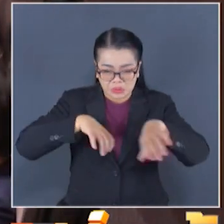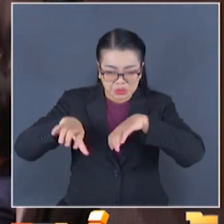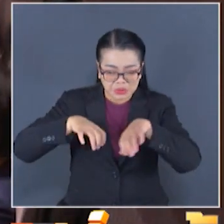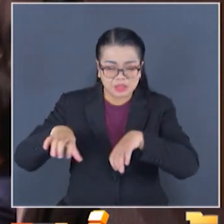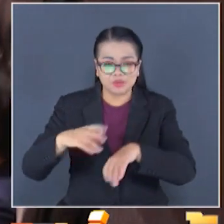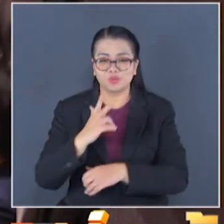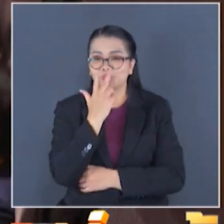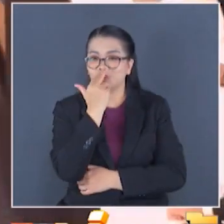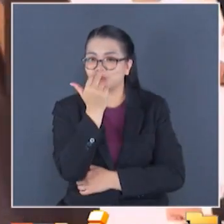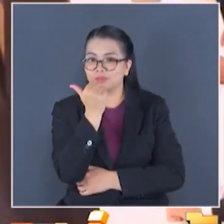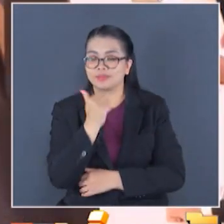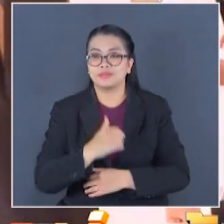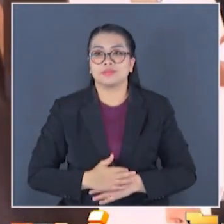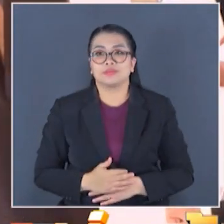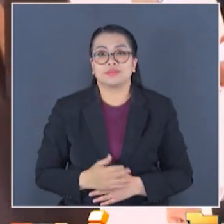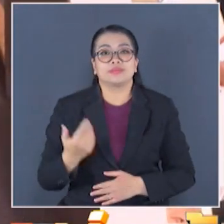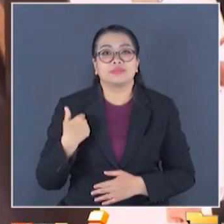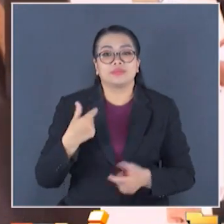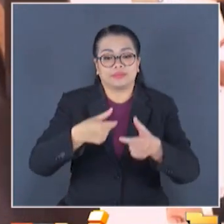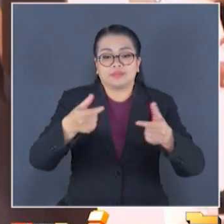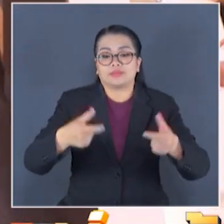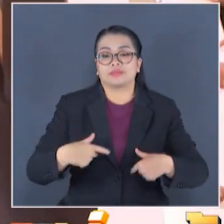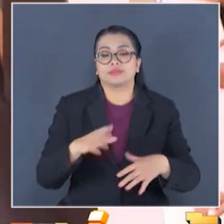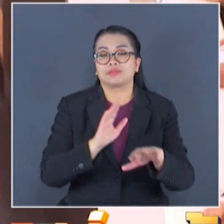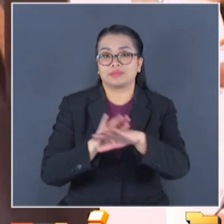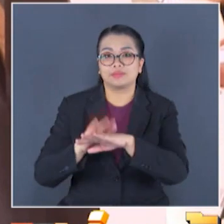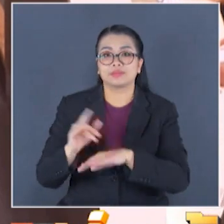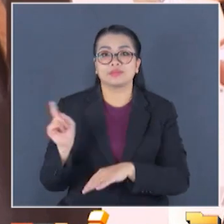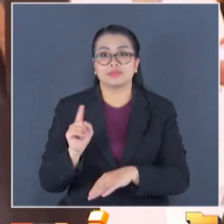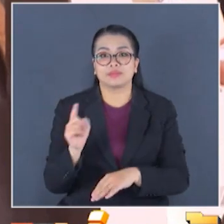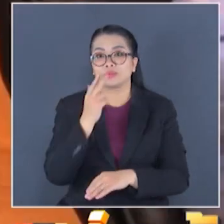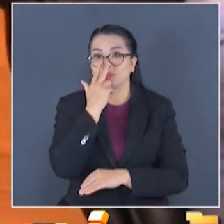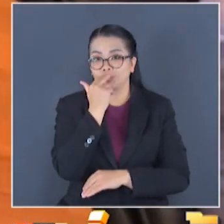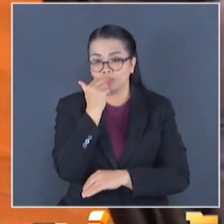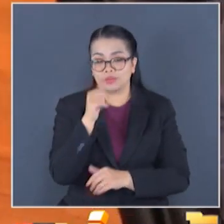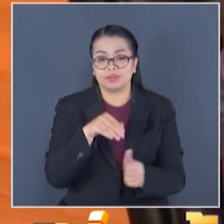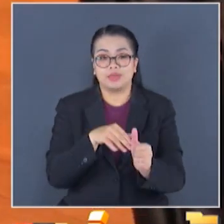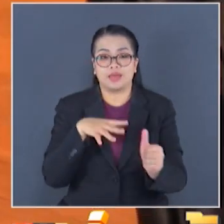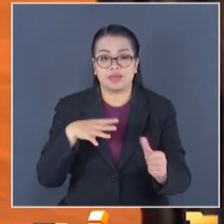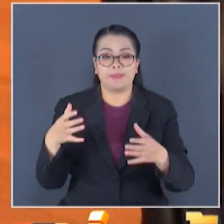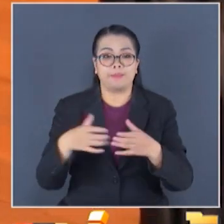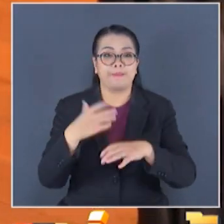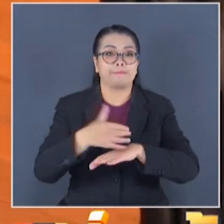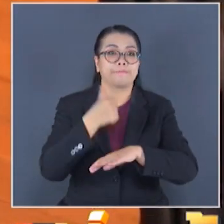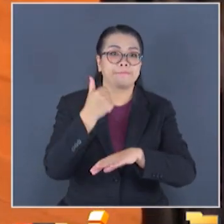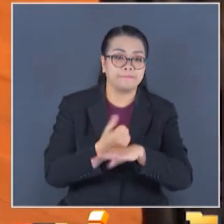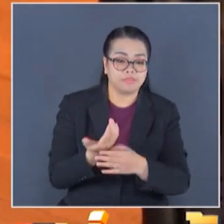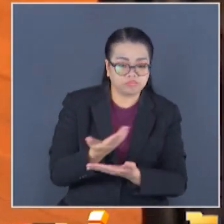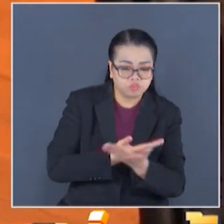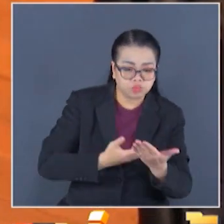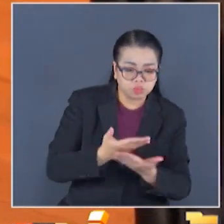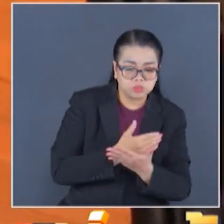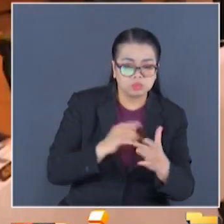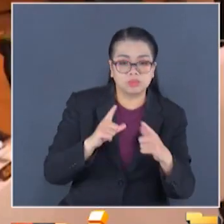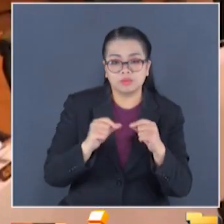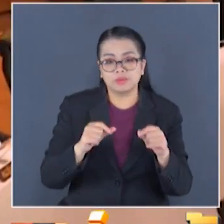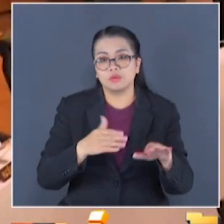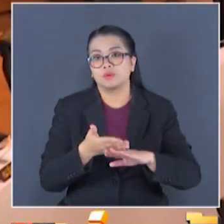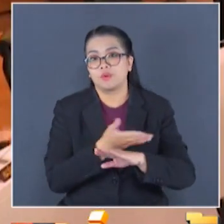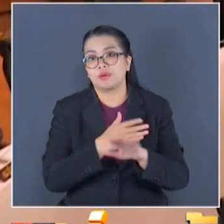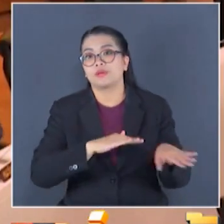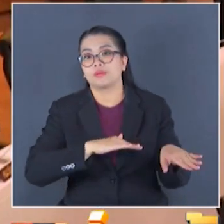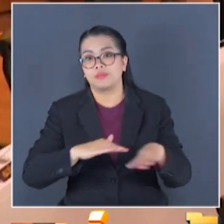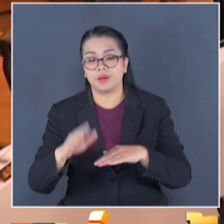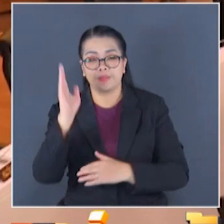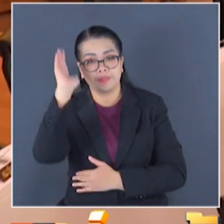มาCAจะมีการหารื่อการเรื่องการเตรยมความพ้อมสถ